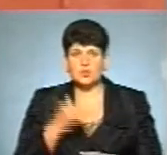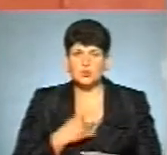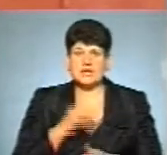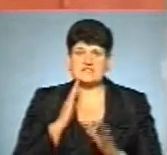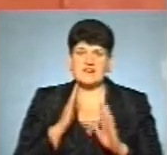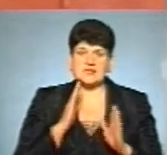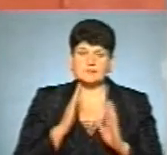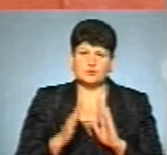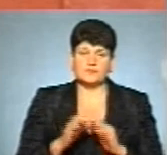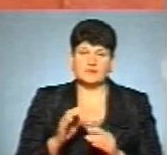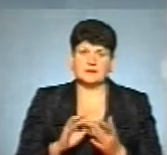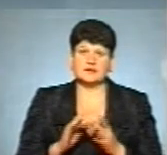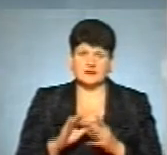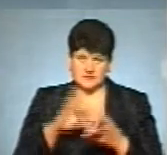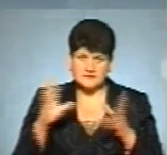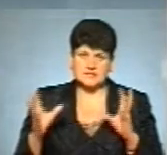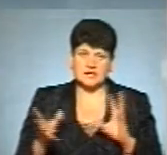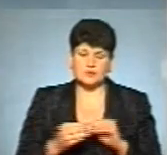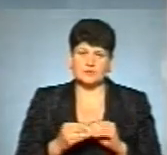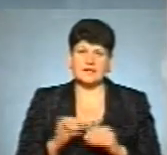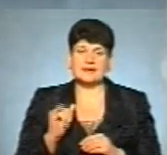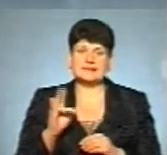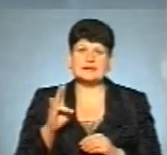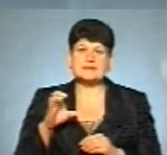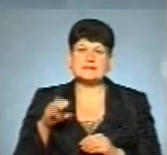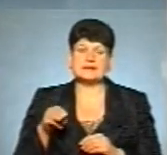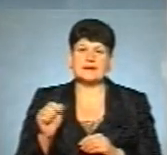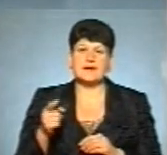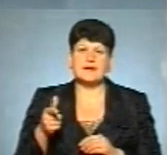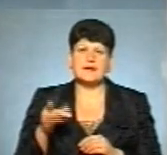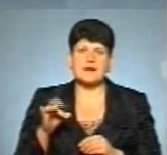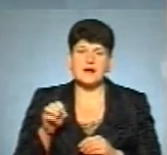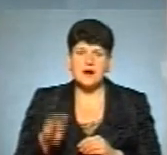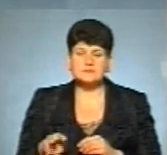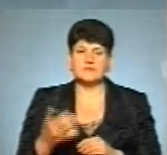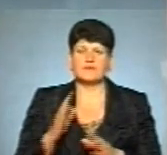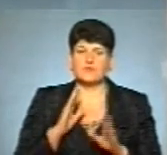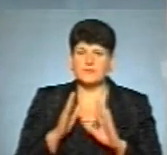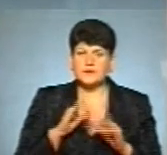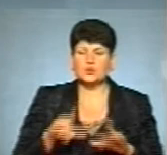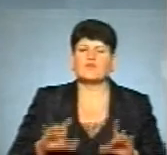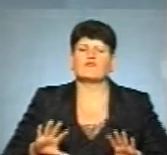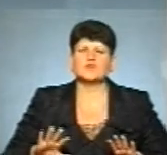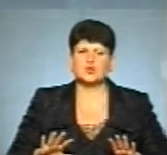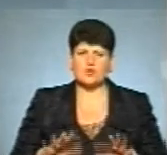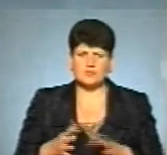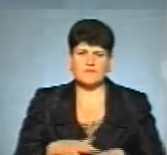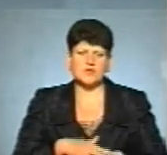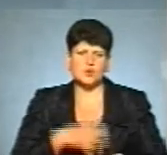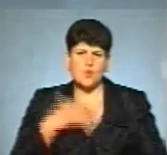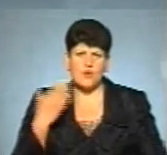Фейсбук. Соцмережі загалом. Фейсбук, Інстаграм – це основа. Люди втомлювалися від довгої